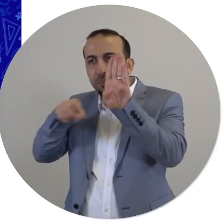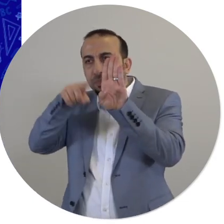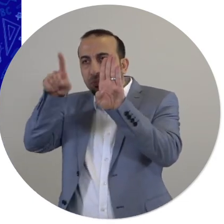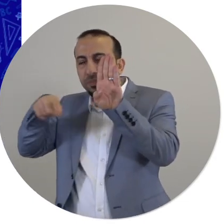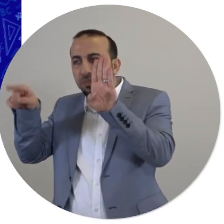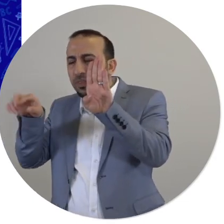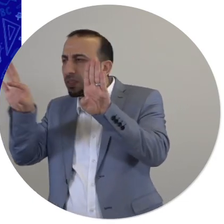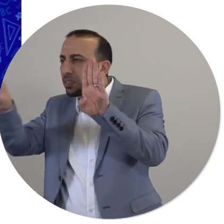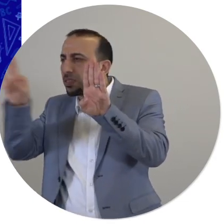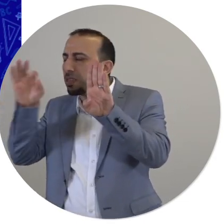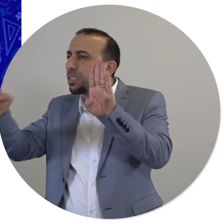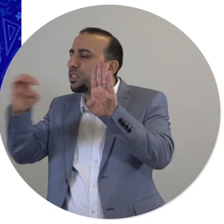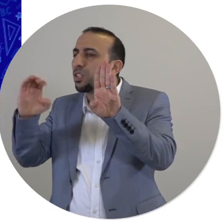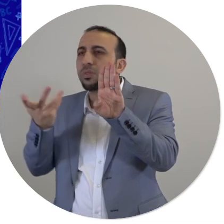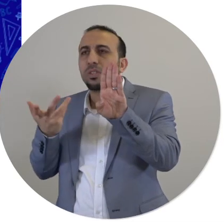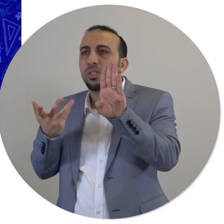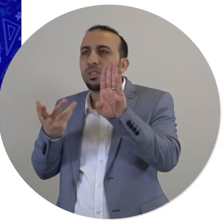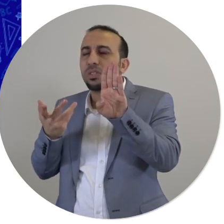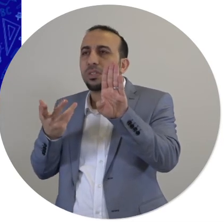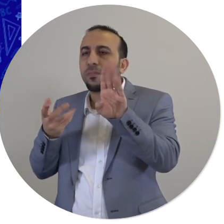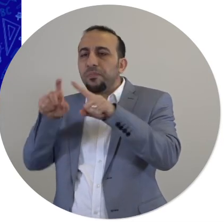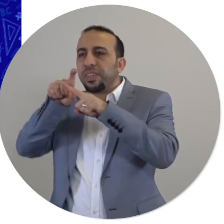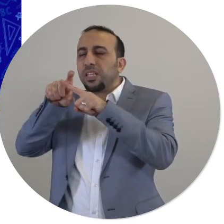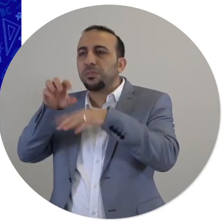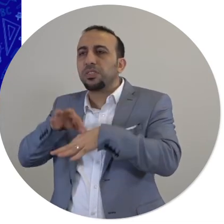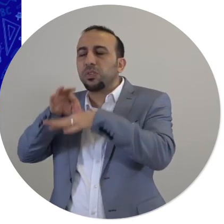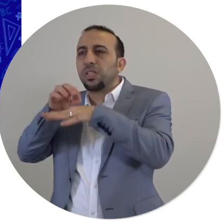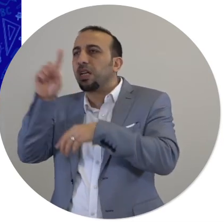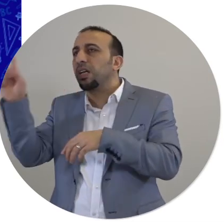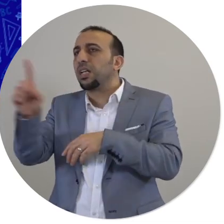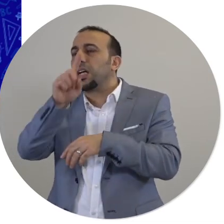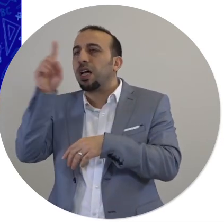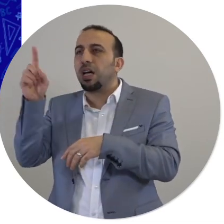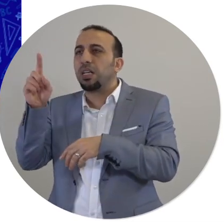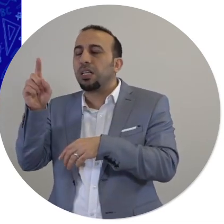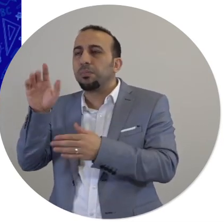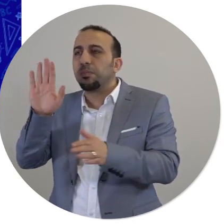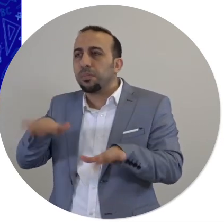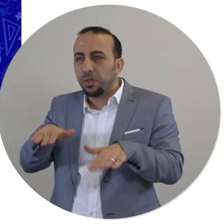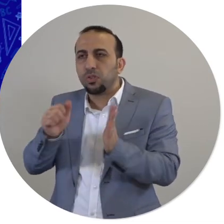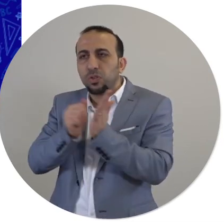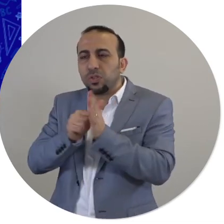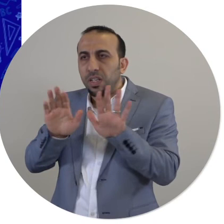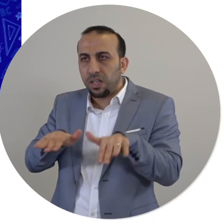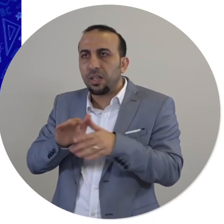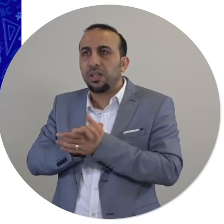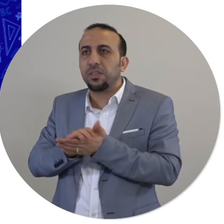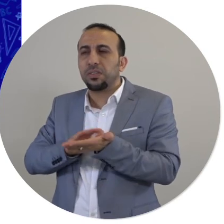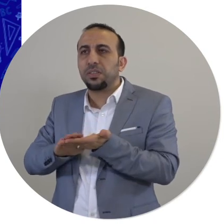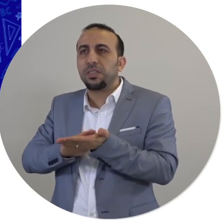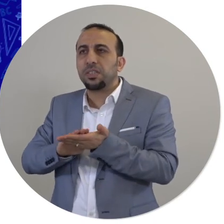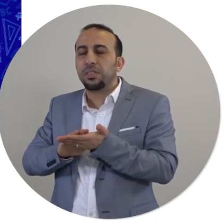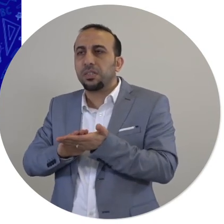للحرف. طبعا مثل ما ذكرنا بأن نسبة سكان العالم اللي يعيشون بين دائرتي عرض 20 إلى 40 هم